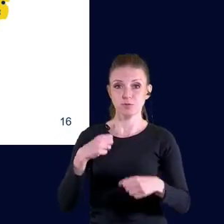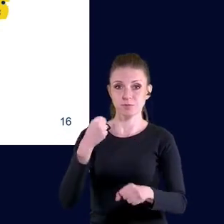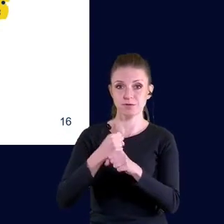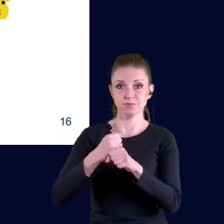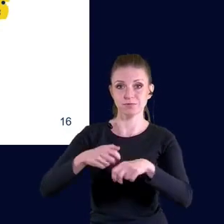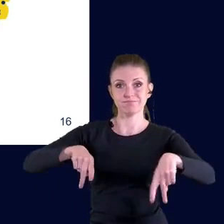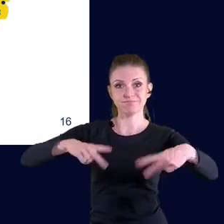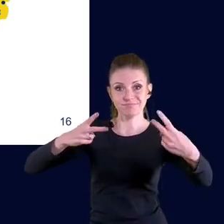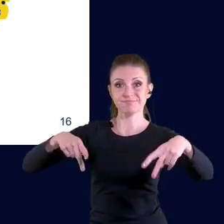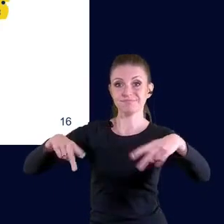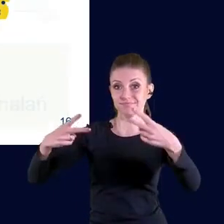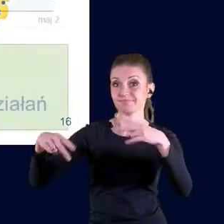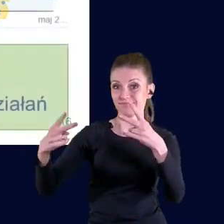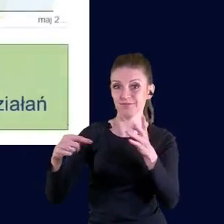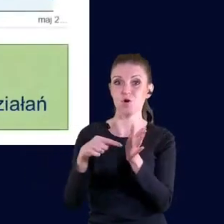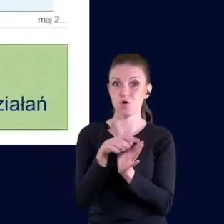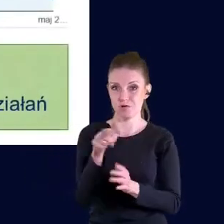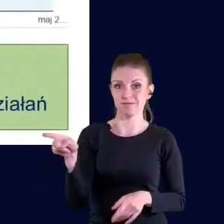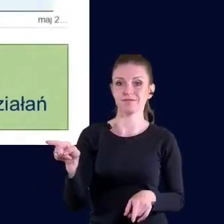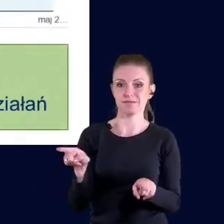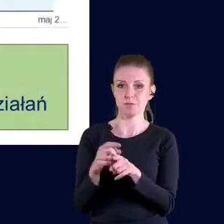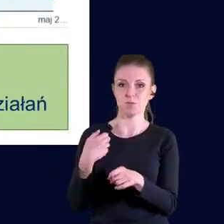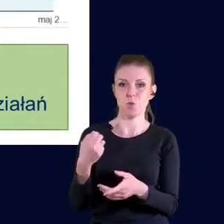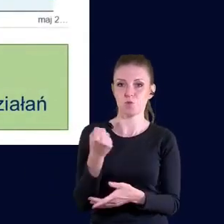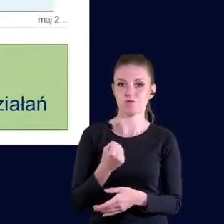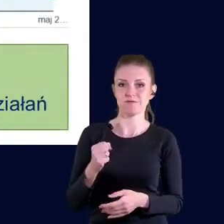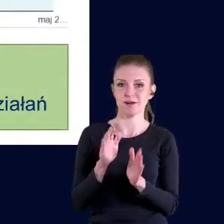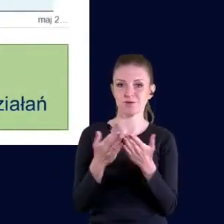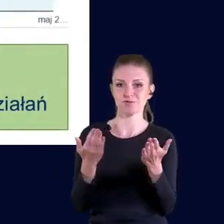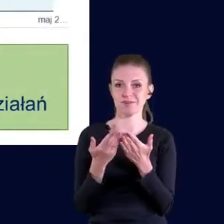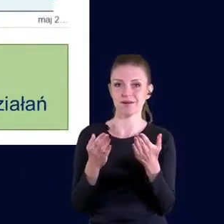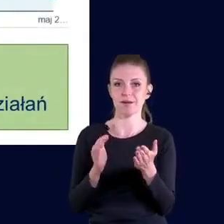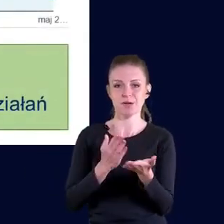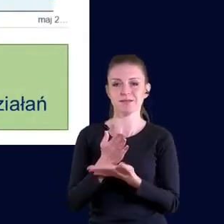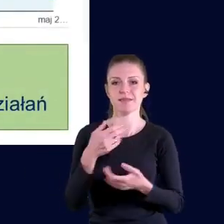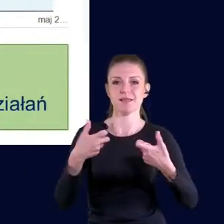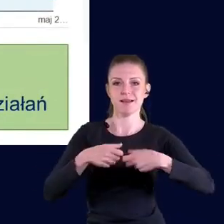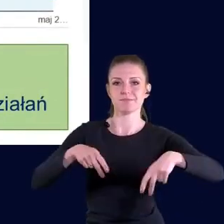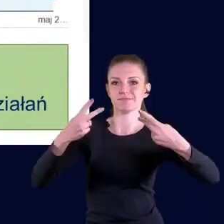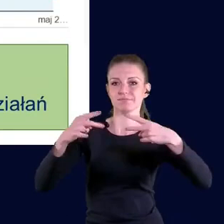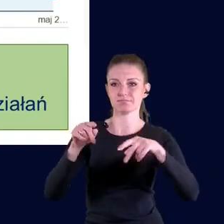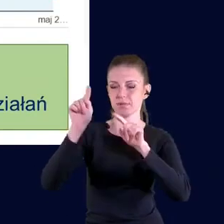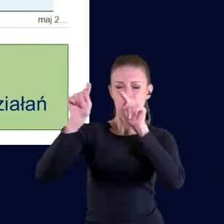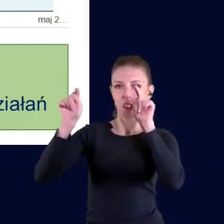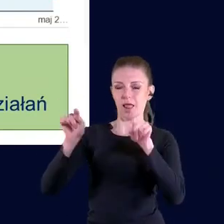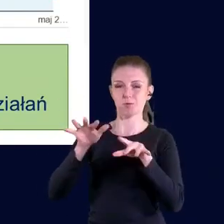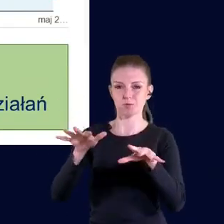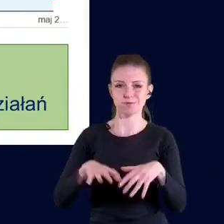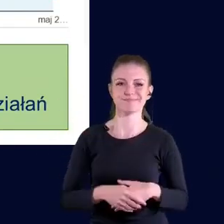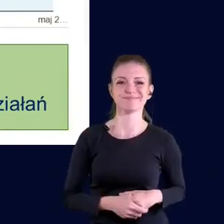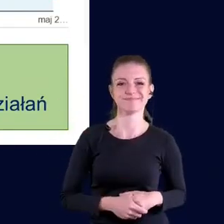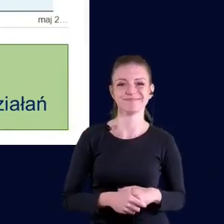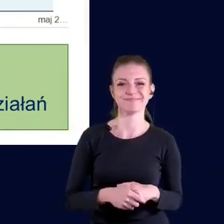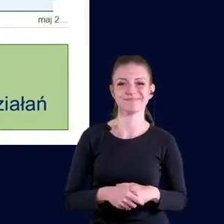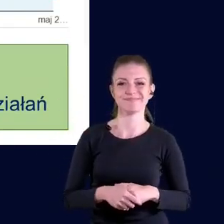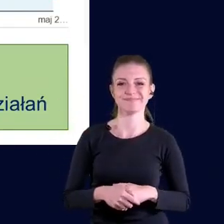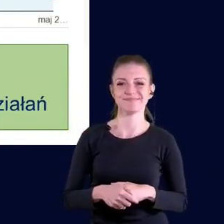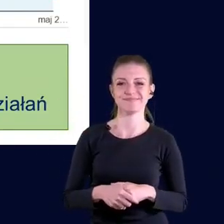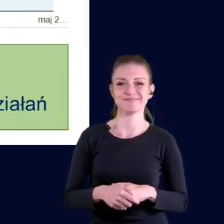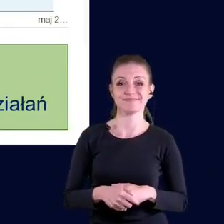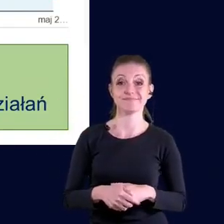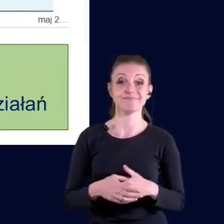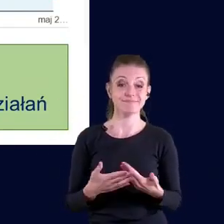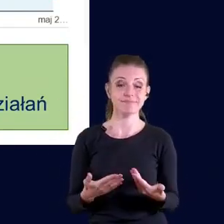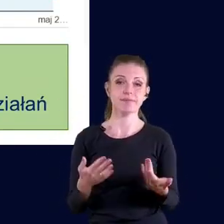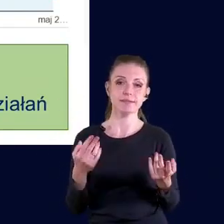następnym znajdzie Witam pokażę Jaki był wpływ pandami na wykorzystanie